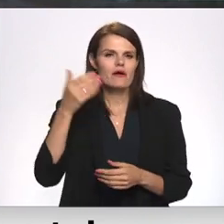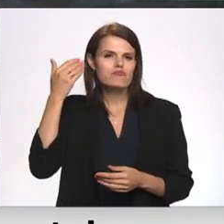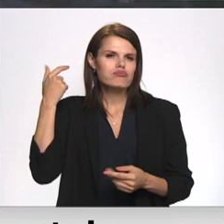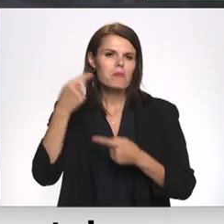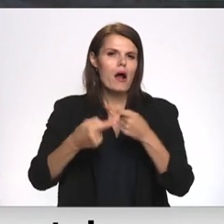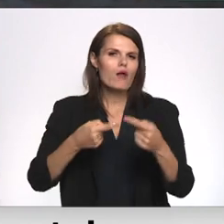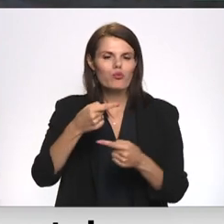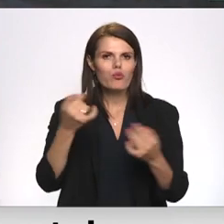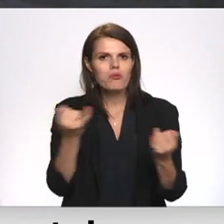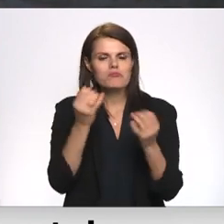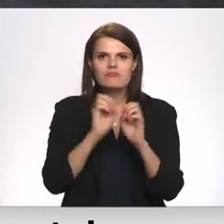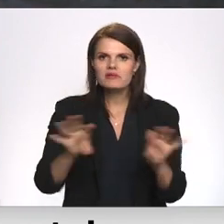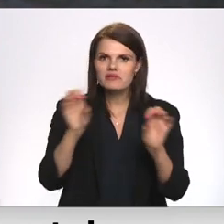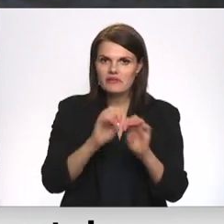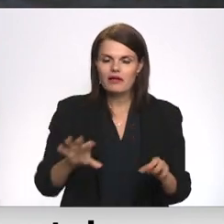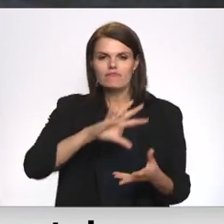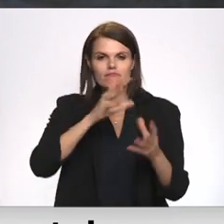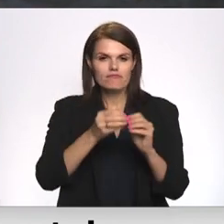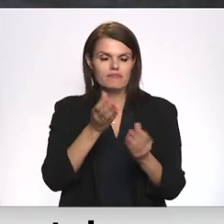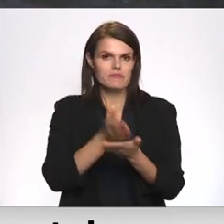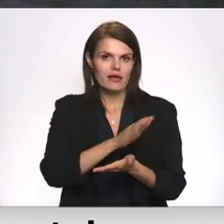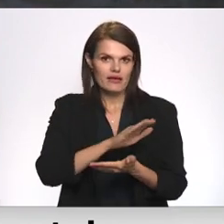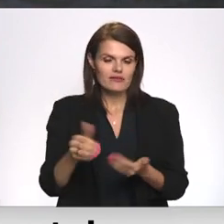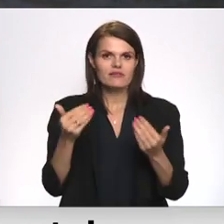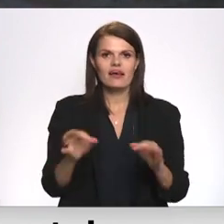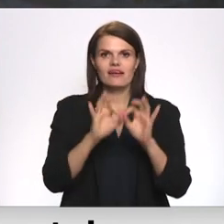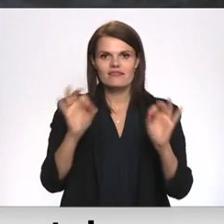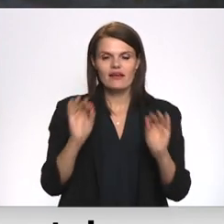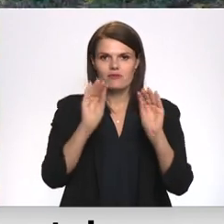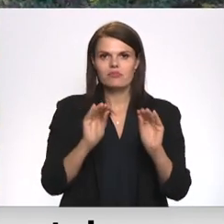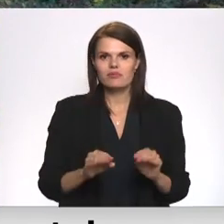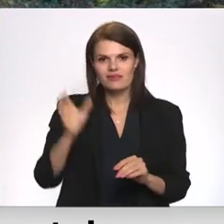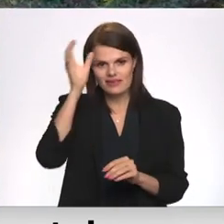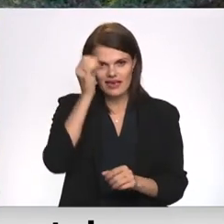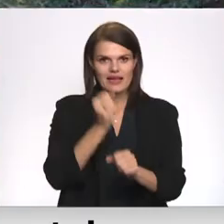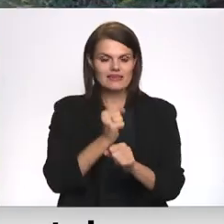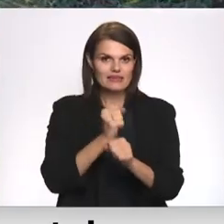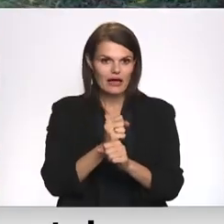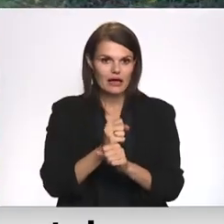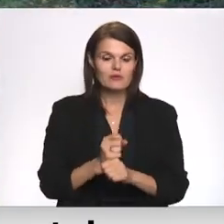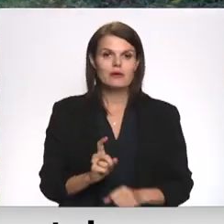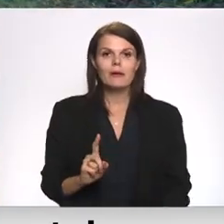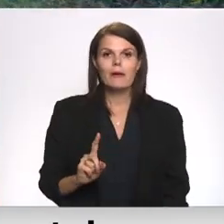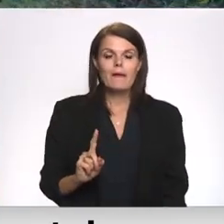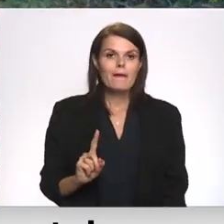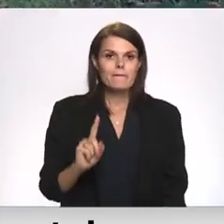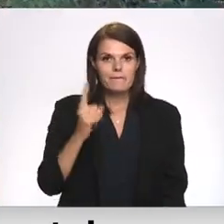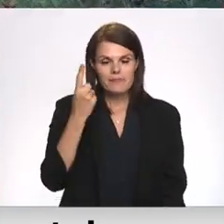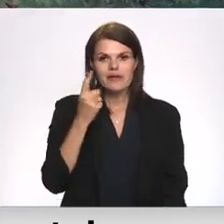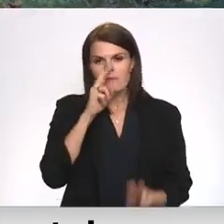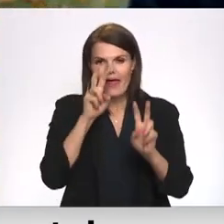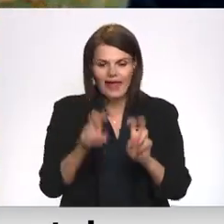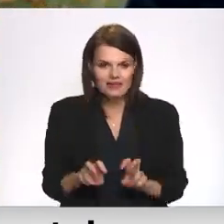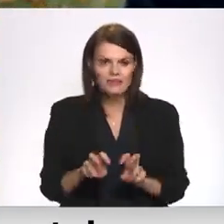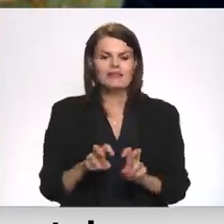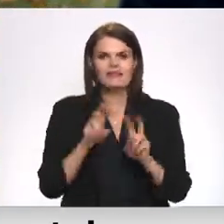pēdējā ekspedīcija un pētnieces ķersies pie zinātniskā darba. Pirmo uzmanību noslēdzošajā Lībiešu krasta